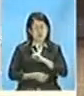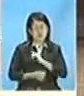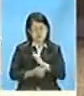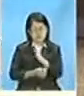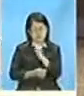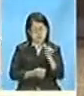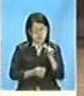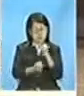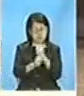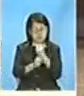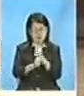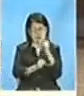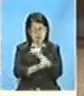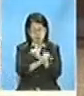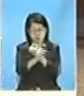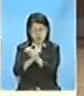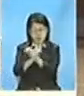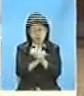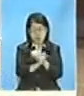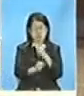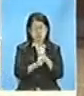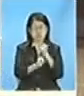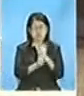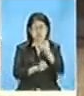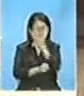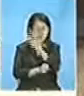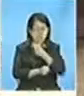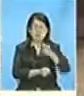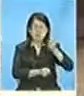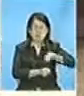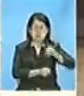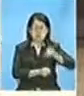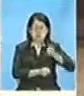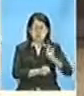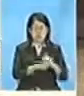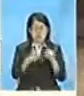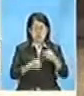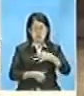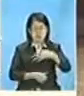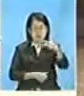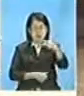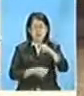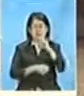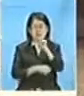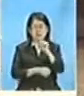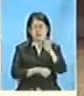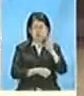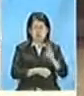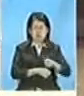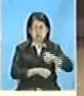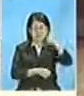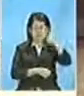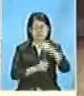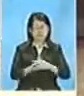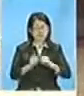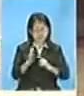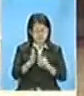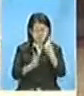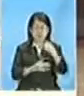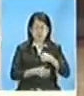าคุณความดีแห่งนี้ไว้ให้ได้เพราะฉะนั้นเมื่อเข้ามาเป็นสมาชิกวุฒิสภาสิ่งแรก